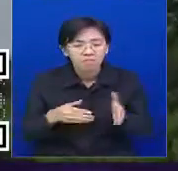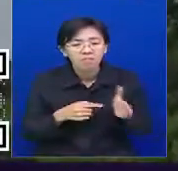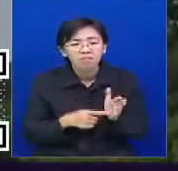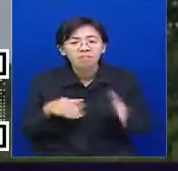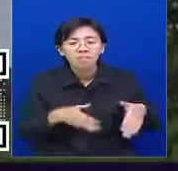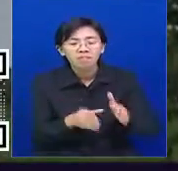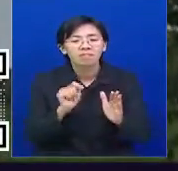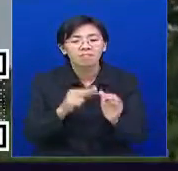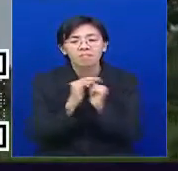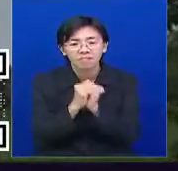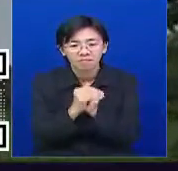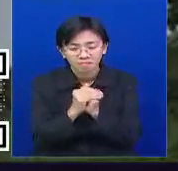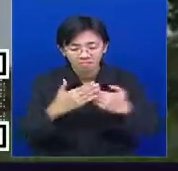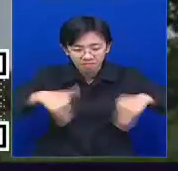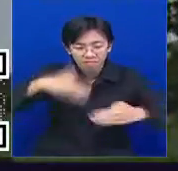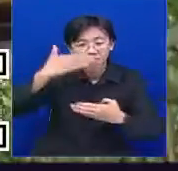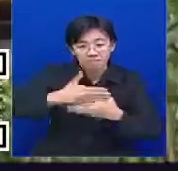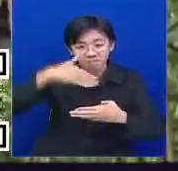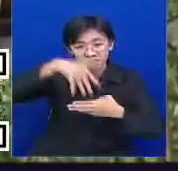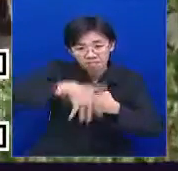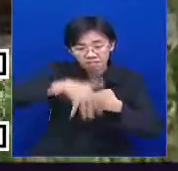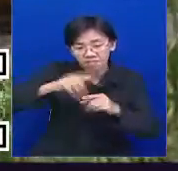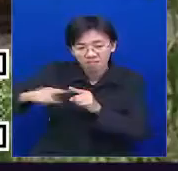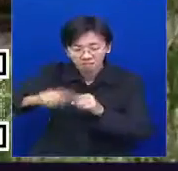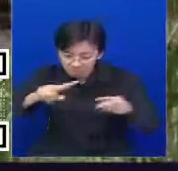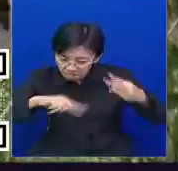หน้าเขื่อนชลประทานต่างๆด้วย